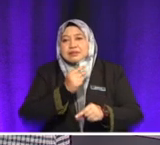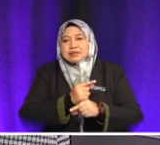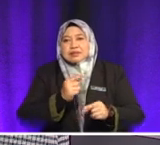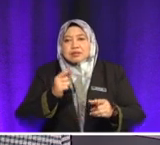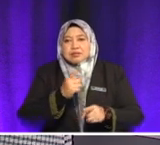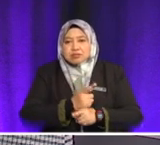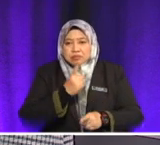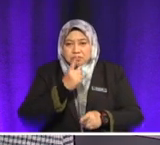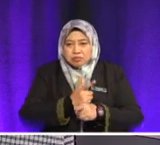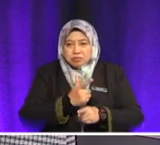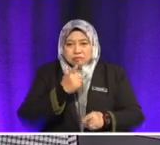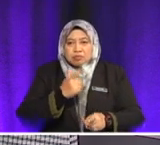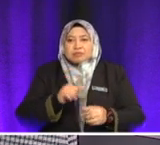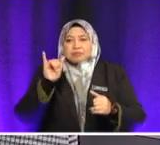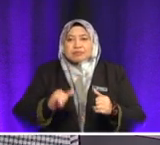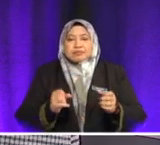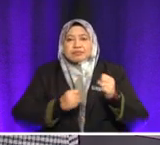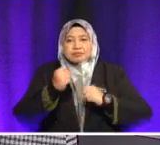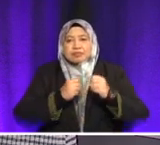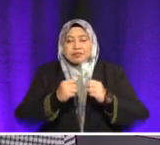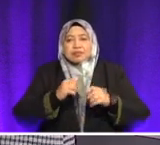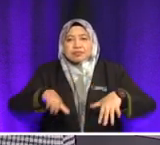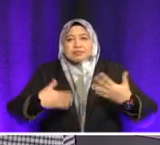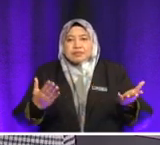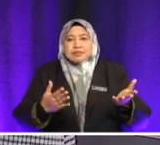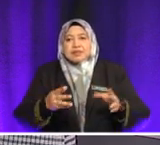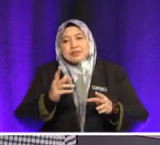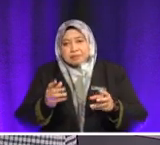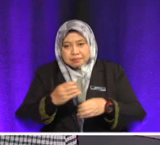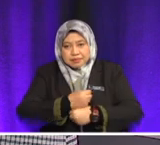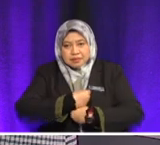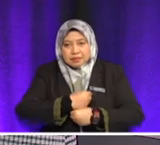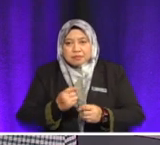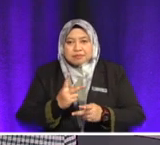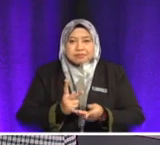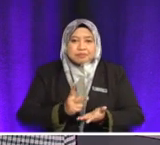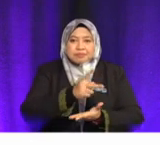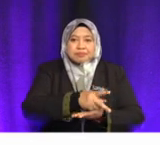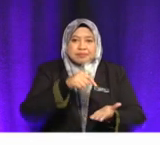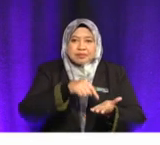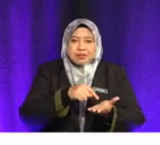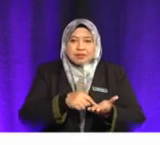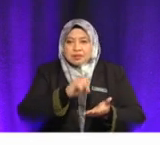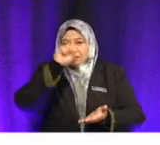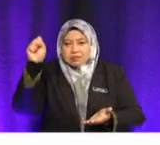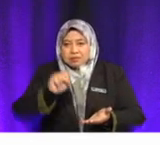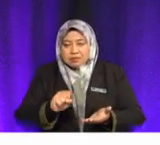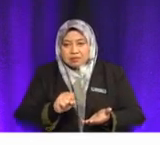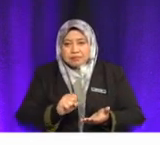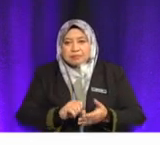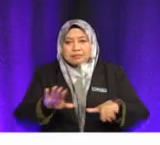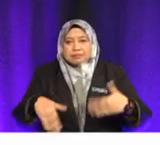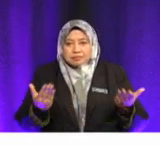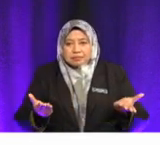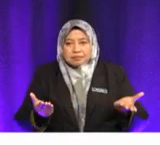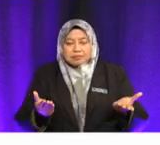kalau ada dua garis lurus yang sekali bagaimana enggak kita enggak membentuk lukisnya Oke ini adalah soal landing bagaimana